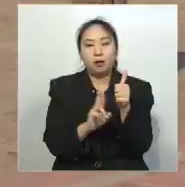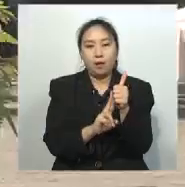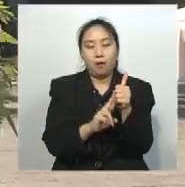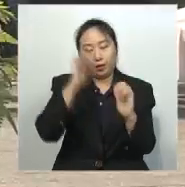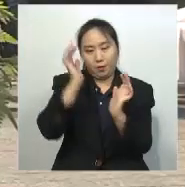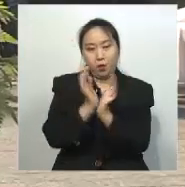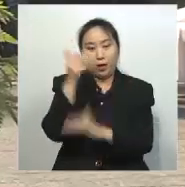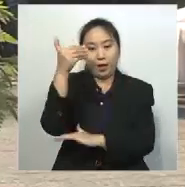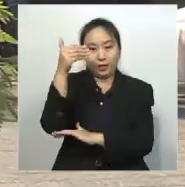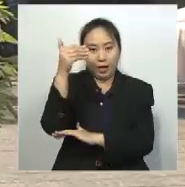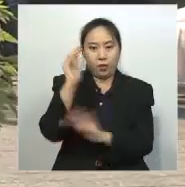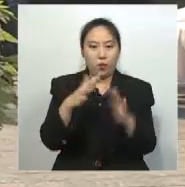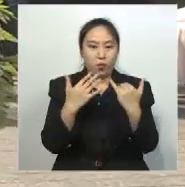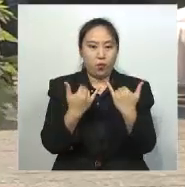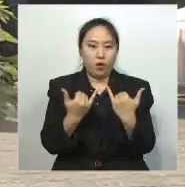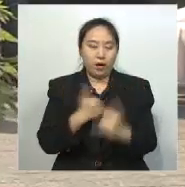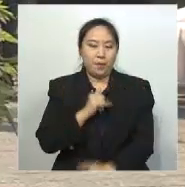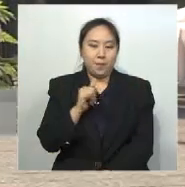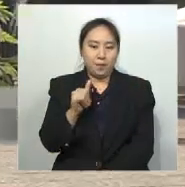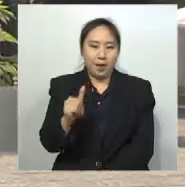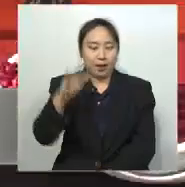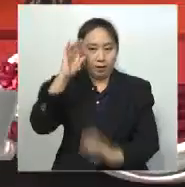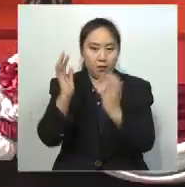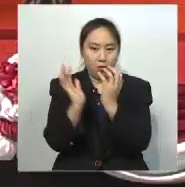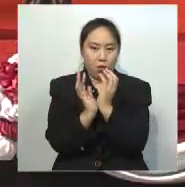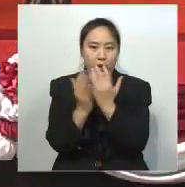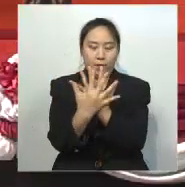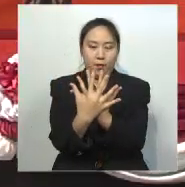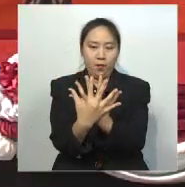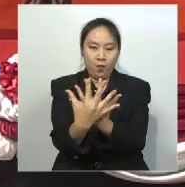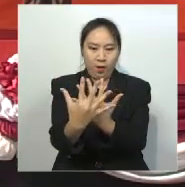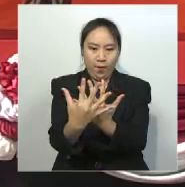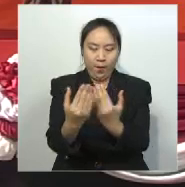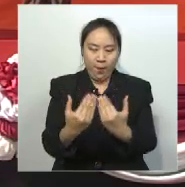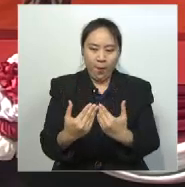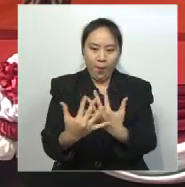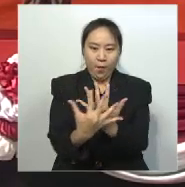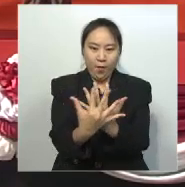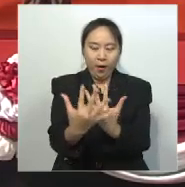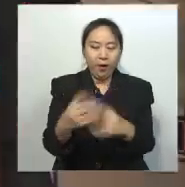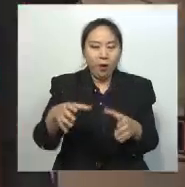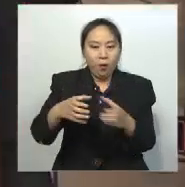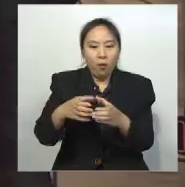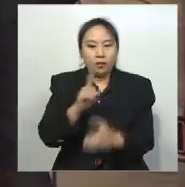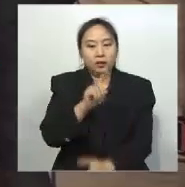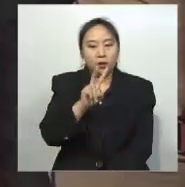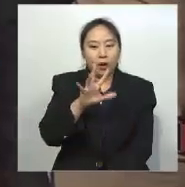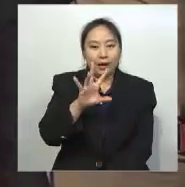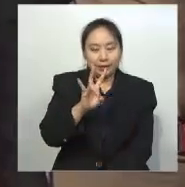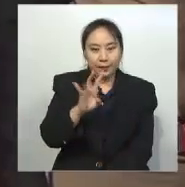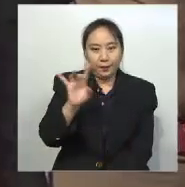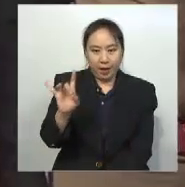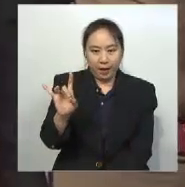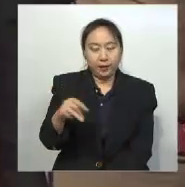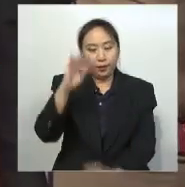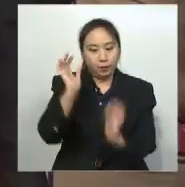ผู้บัญชาการตำรวจแห่งชาตินะคะวันนี้ไปปล่อยแถวตำรวจในสังกัดกองบังคับการ1 2 5 7และ8รวมทั้งตำรวจจราจ